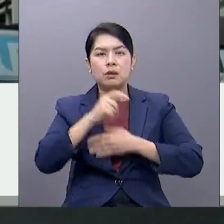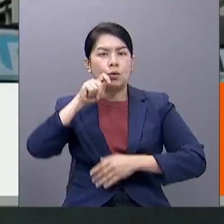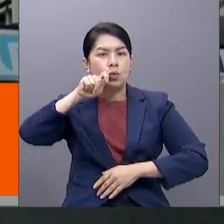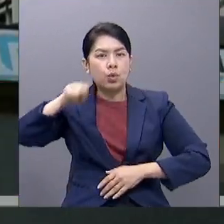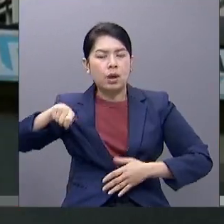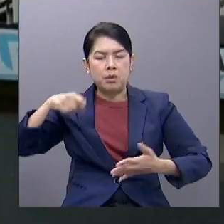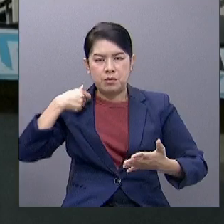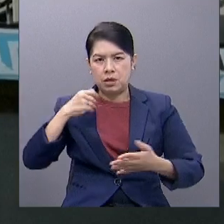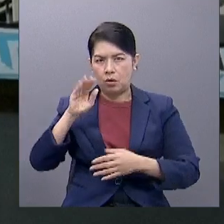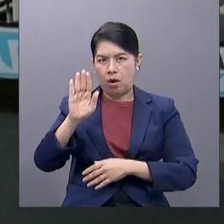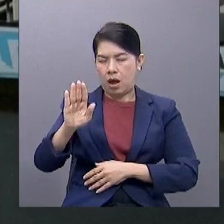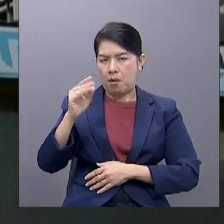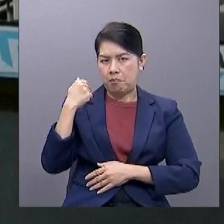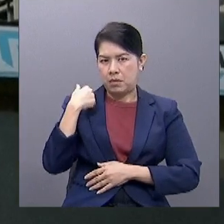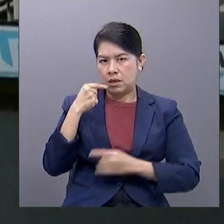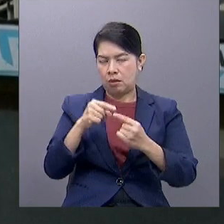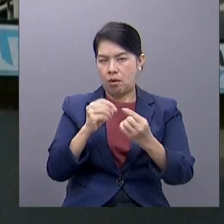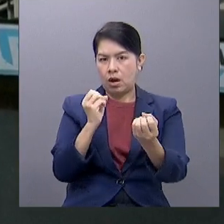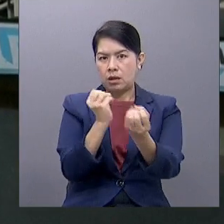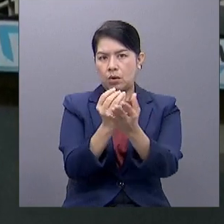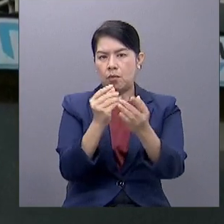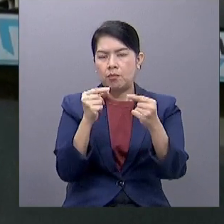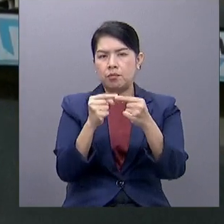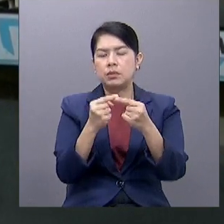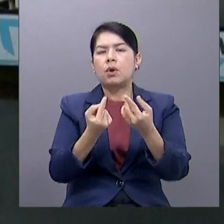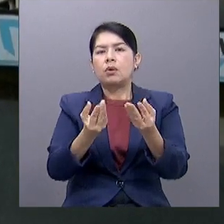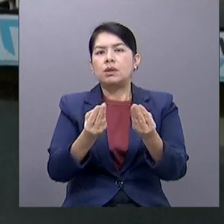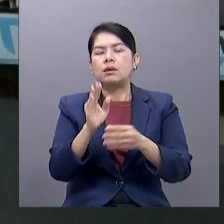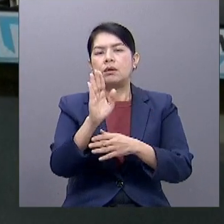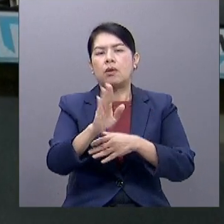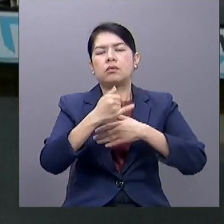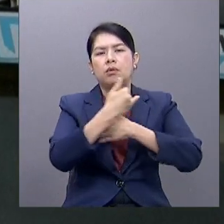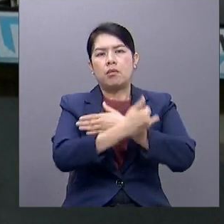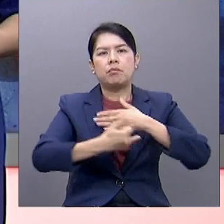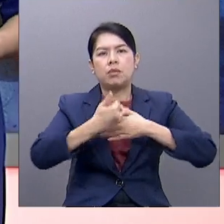ข้ามไปโจมตีในดินแดนของรัสเซียอย่างเด็ดขาดค่ะ